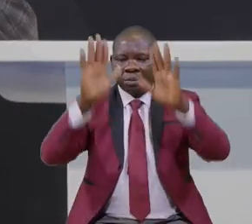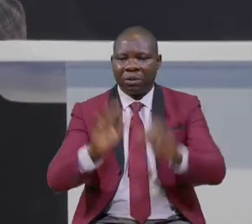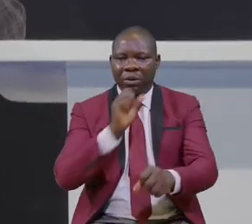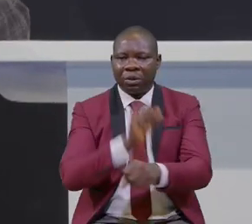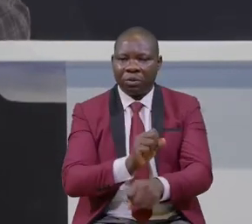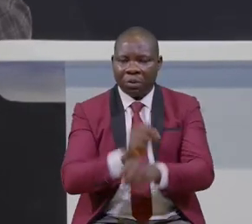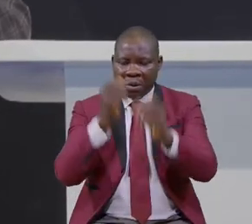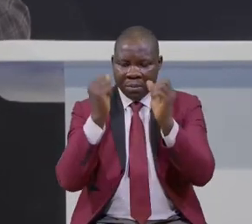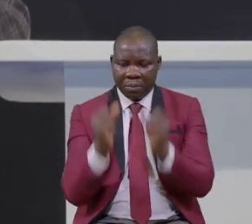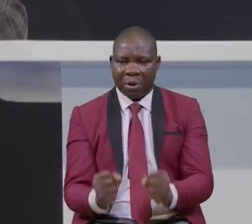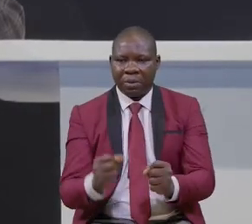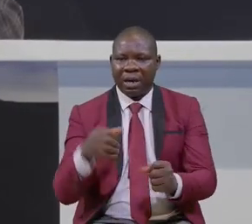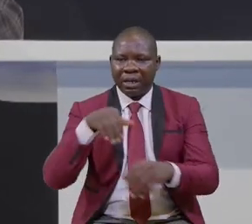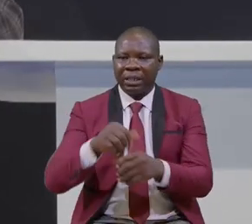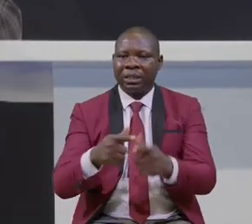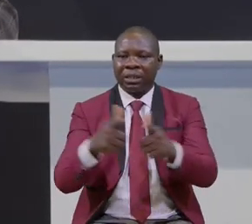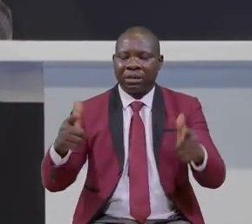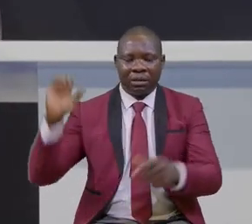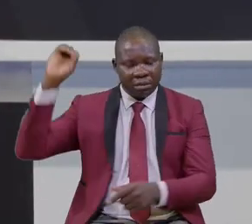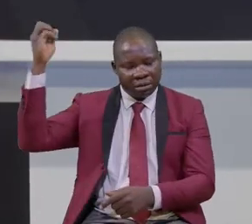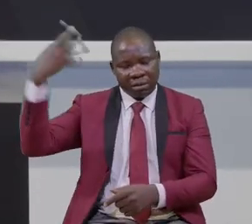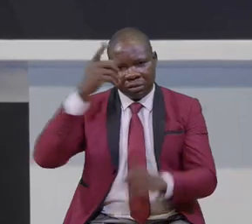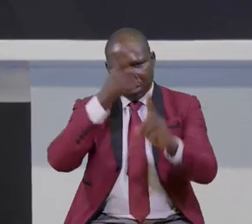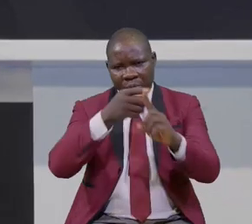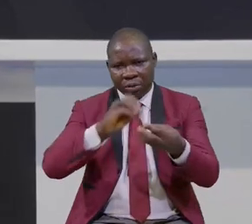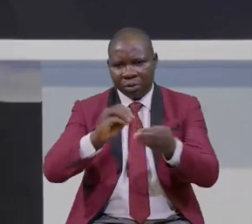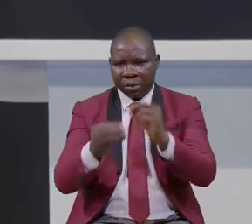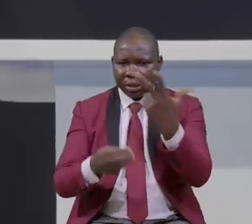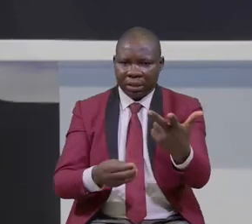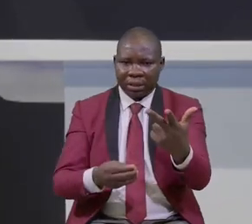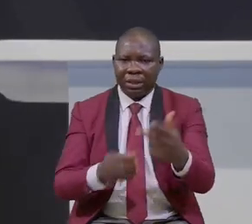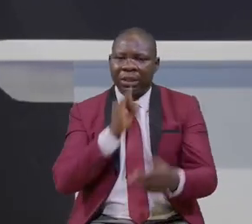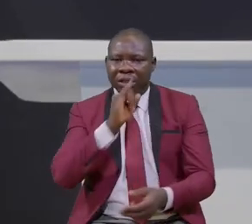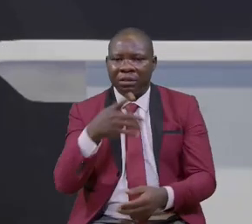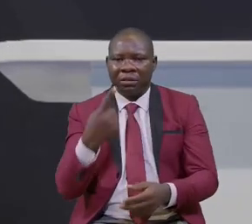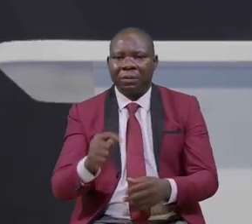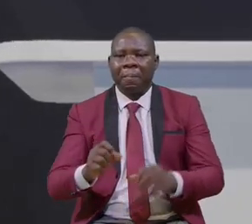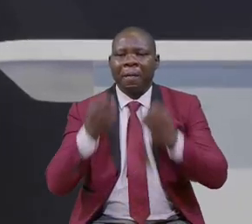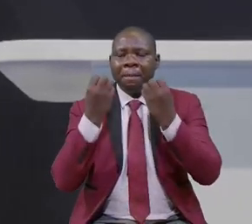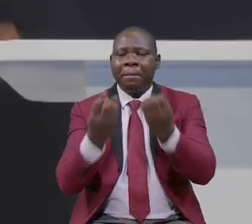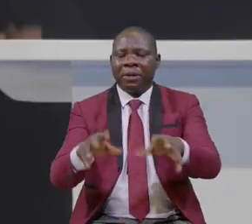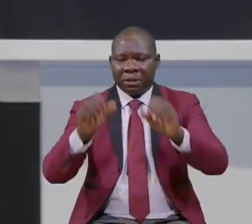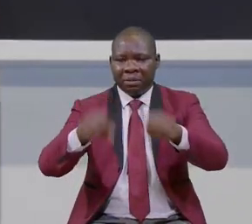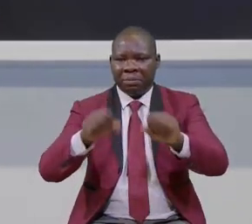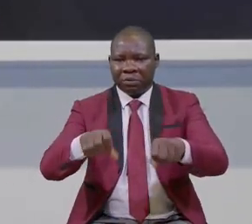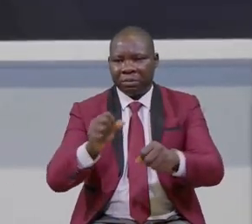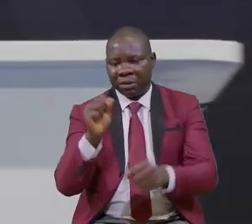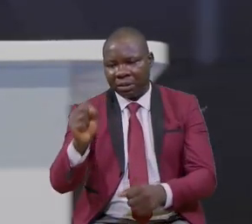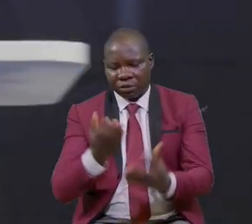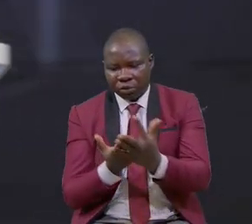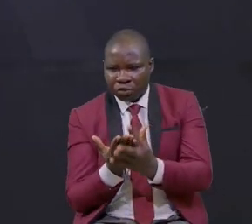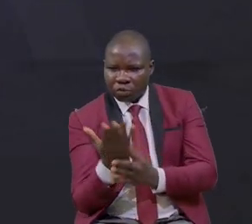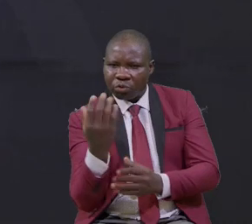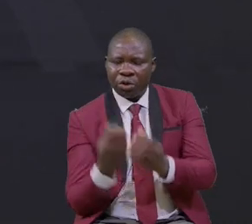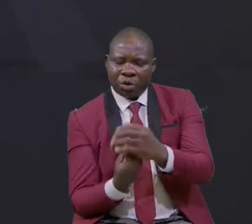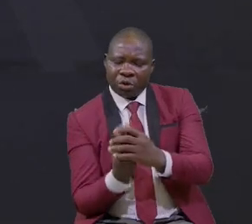grande grâce. Troisième point, nous verrons les multiples possibilités à travers la grâce